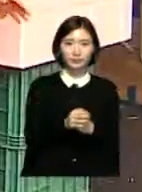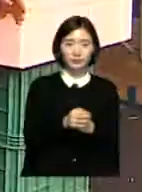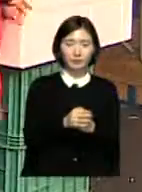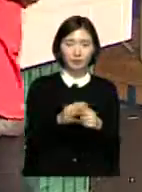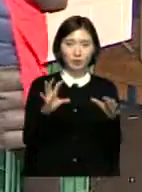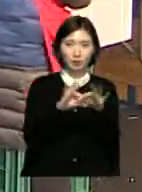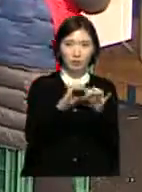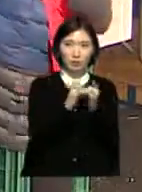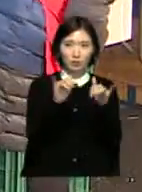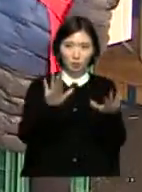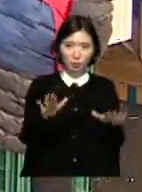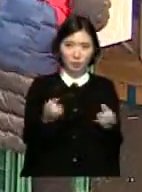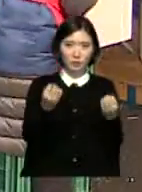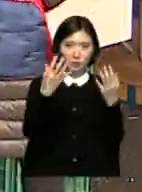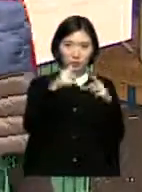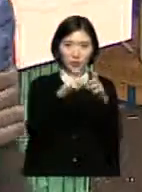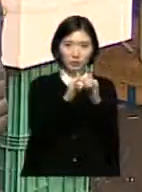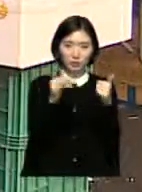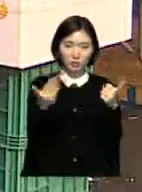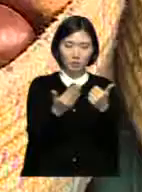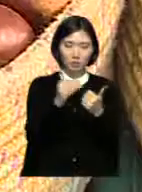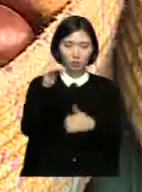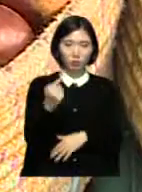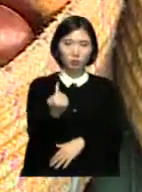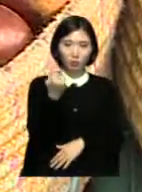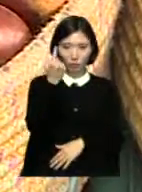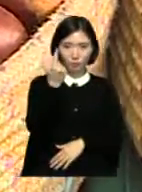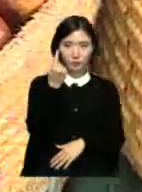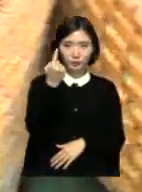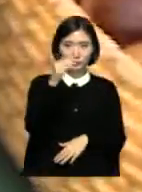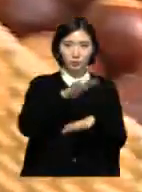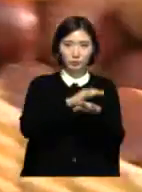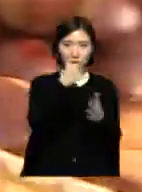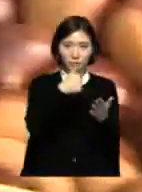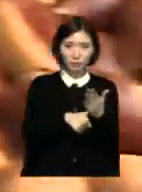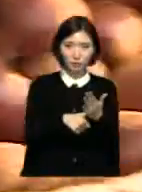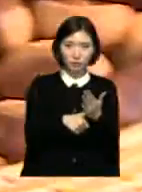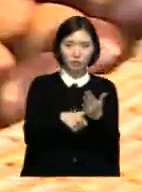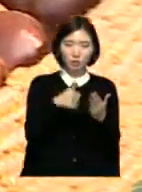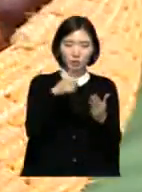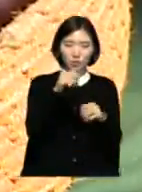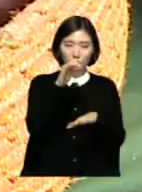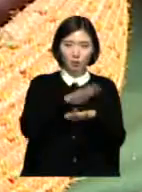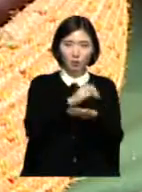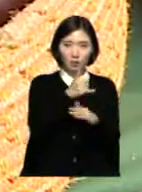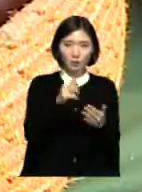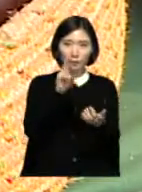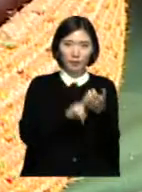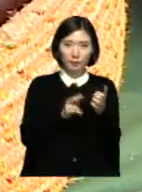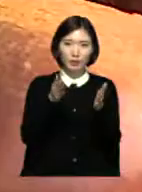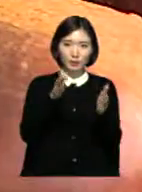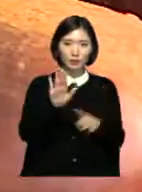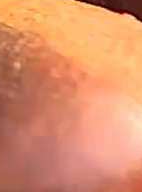구 관계자는 이번 행사가 주민들에겐 질 좋은 농산물을 농가인 판로 지원의 의미가 있다고 설명했습니다.